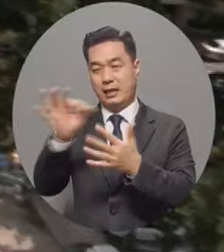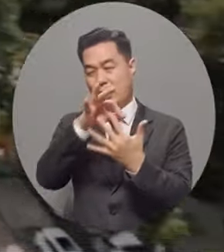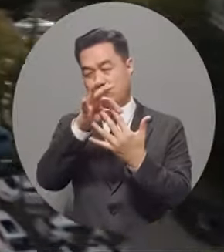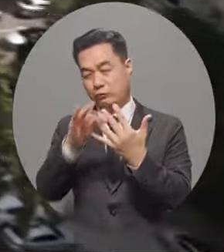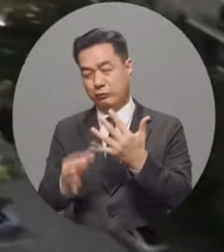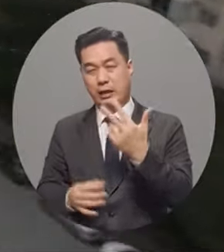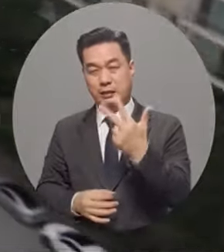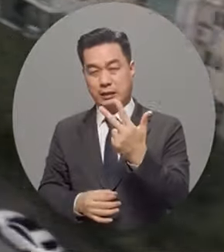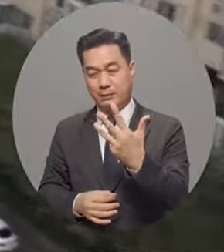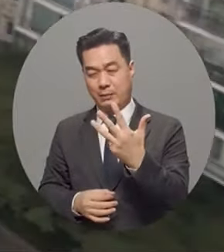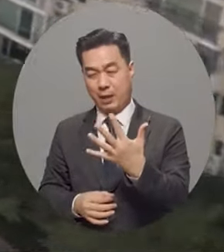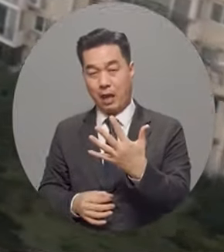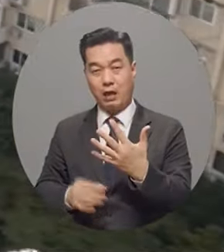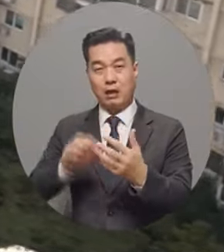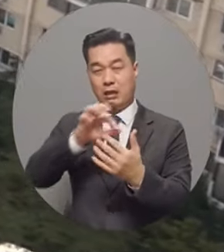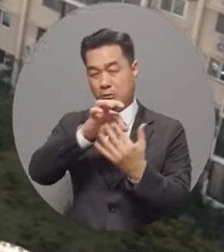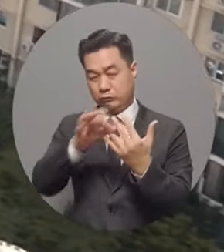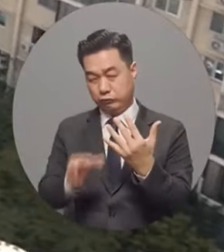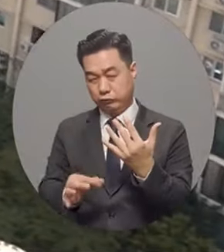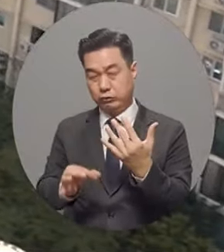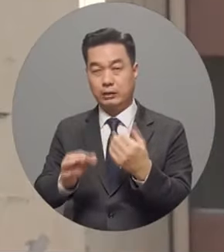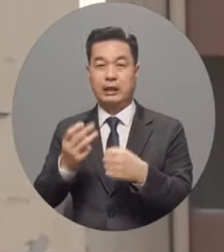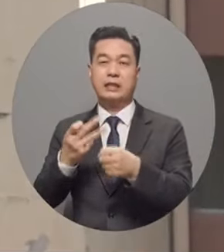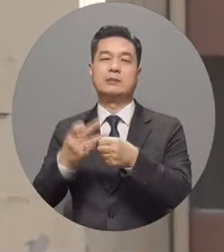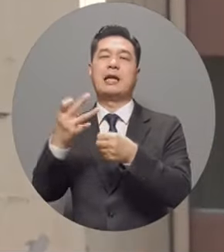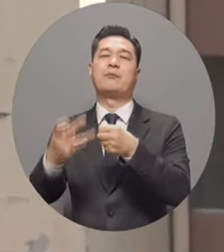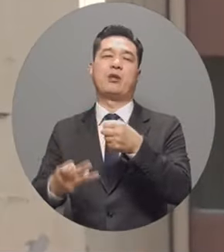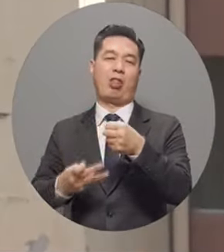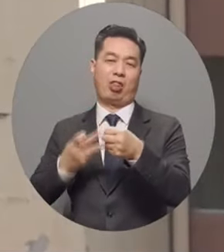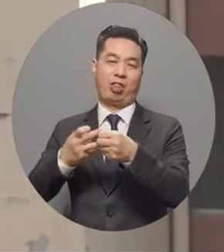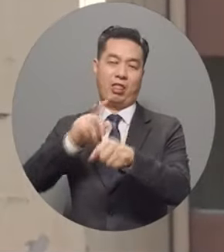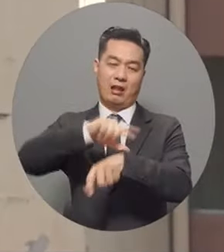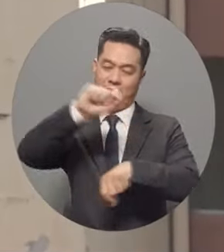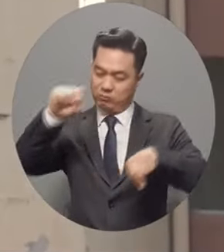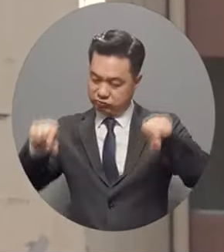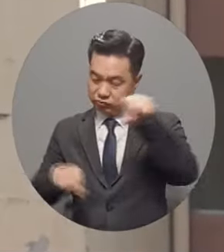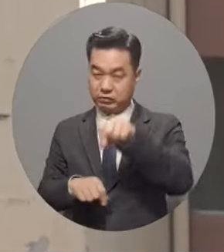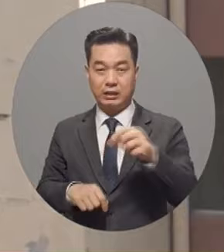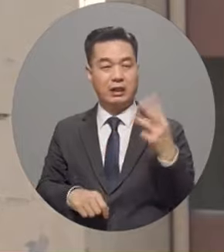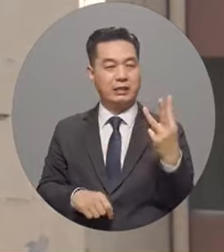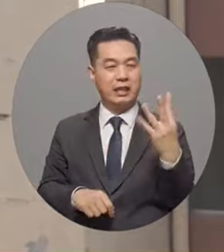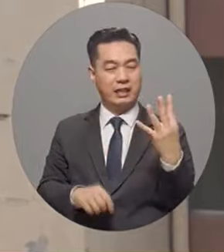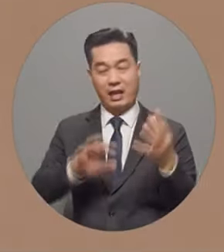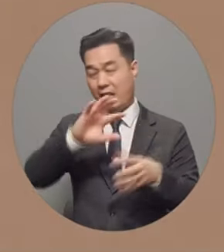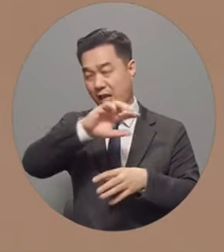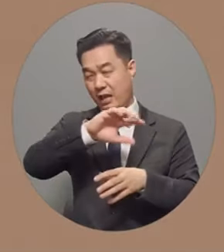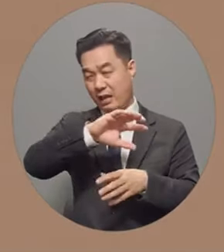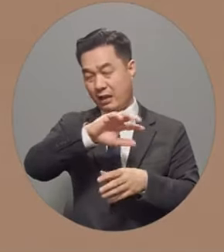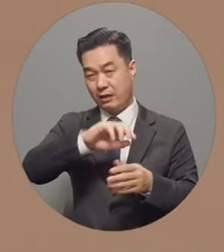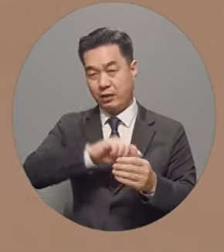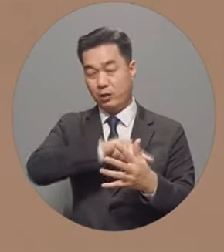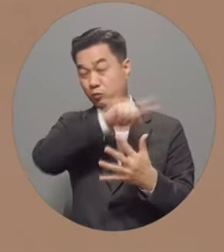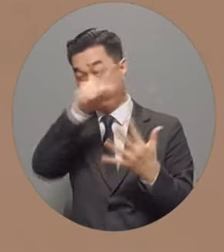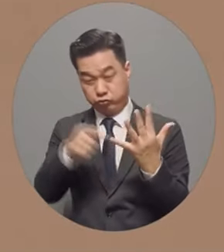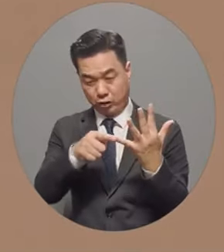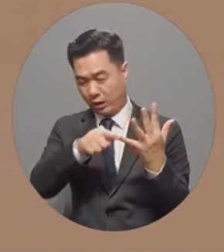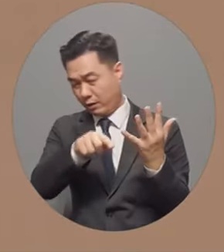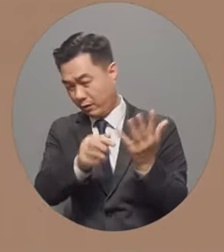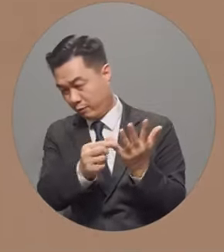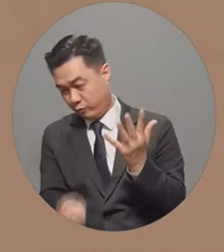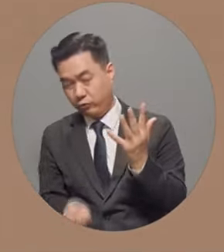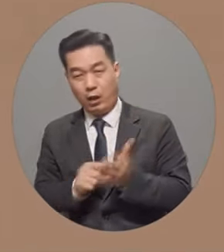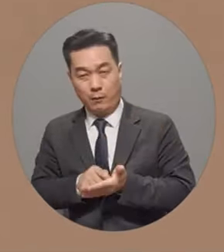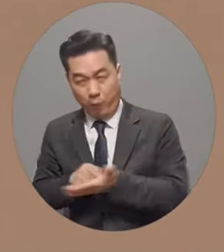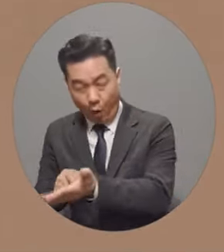단계를 거치면 13년가량이 걸리는데 선행 선허 단계를 건너뛰고 바로 추진위 구성과 조합 설립을 신청할 수